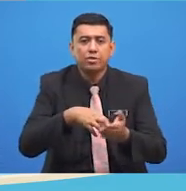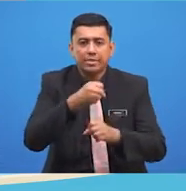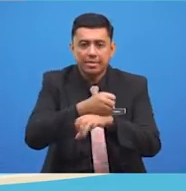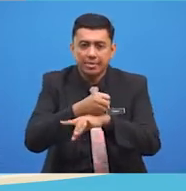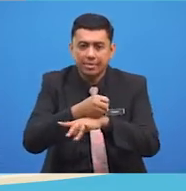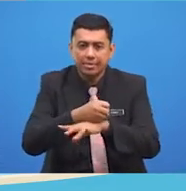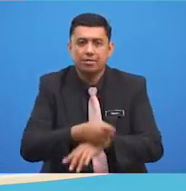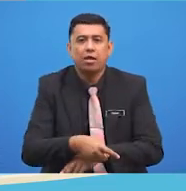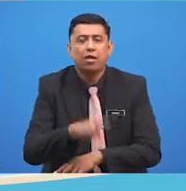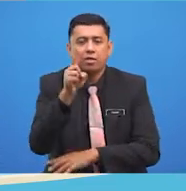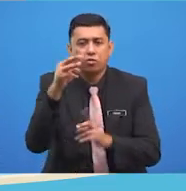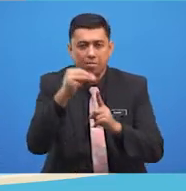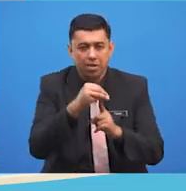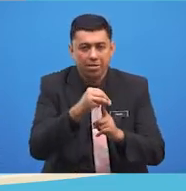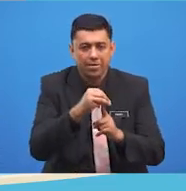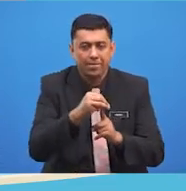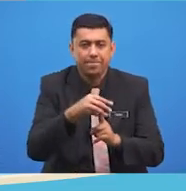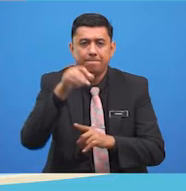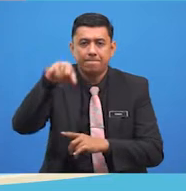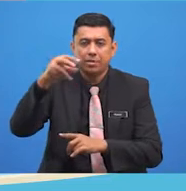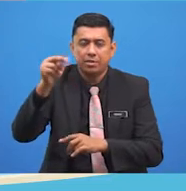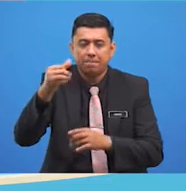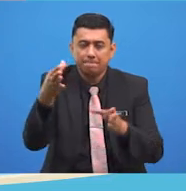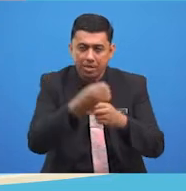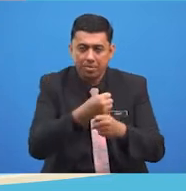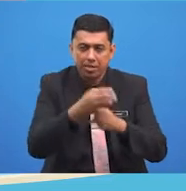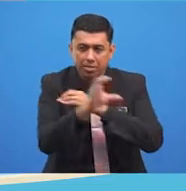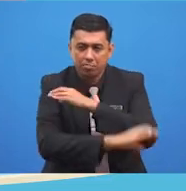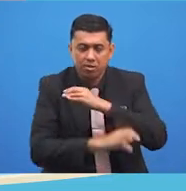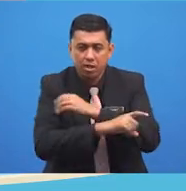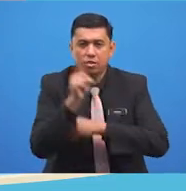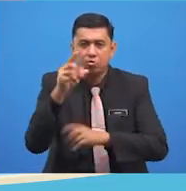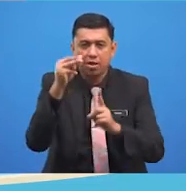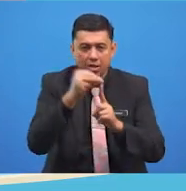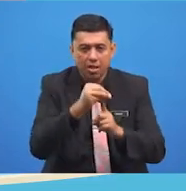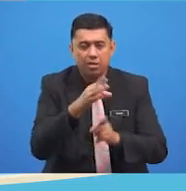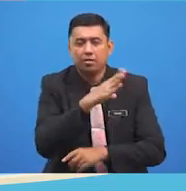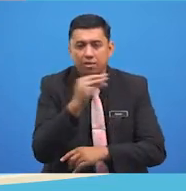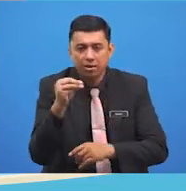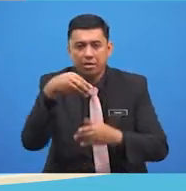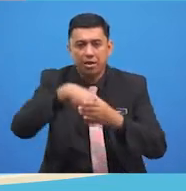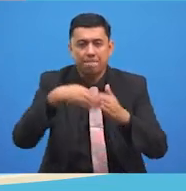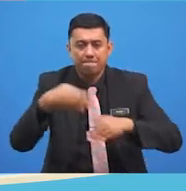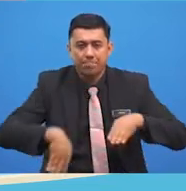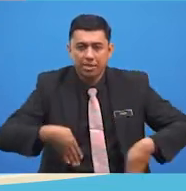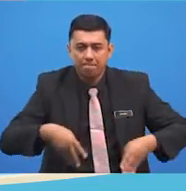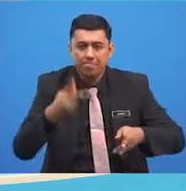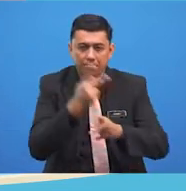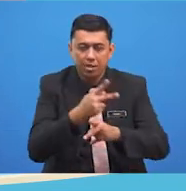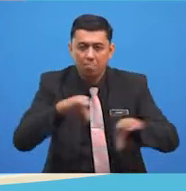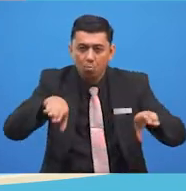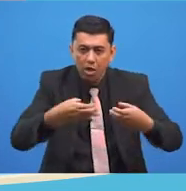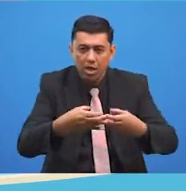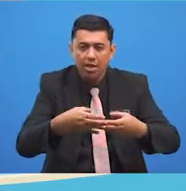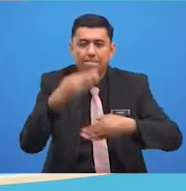markah. Selain itu, penjanaan pendapatan negara, fakta, satu markah. Dalam bidang perkhidmatan,